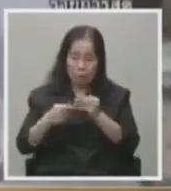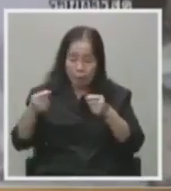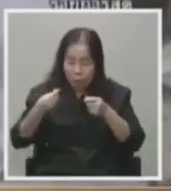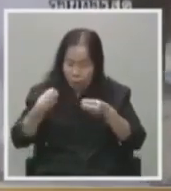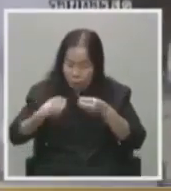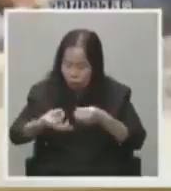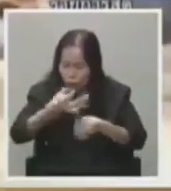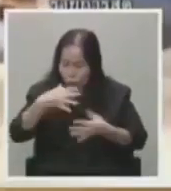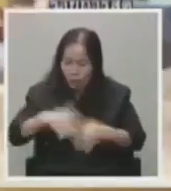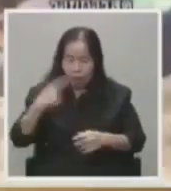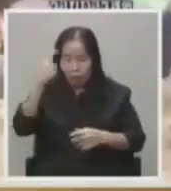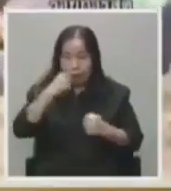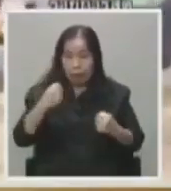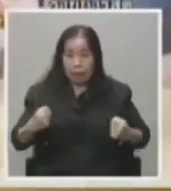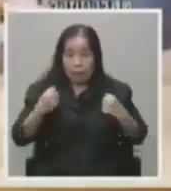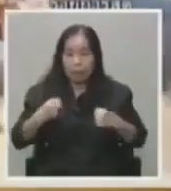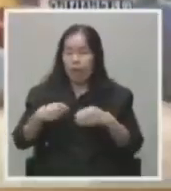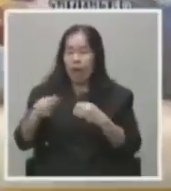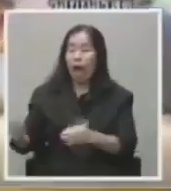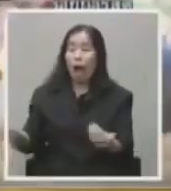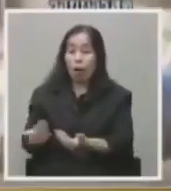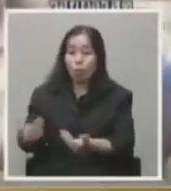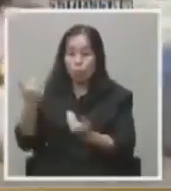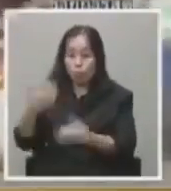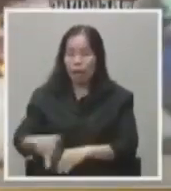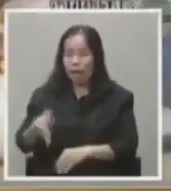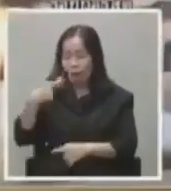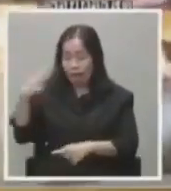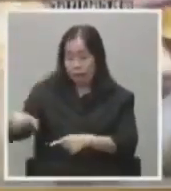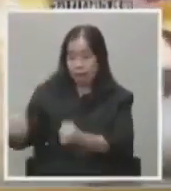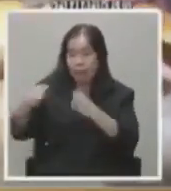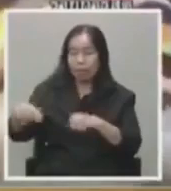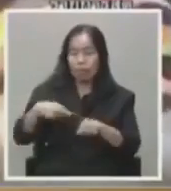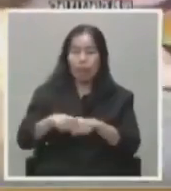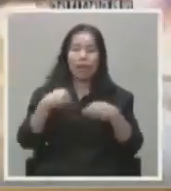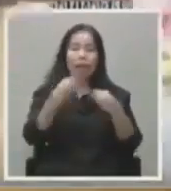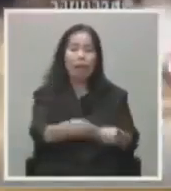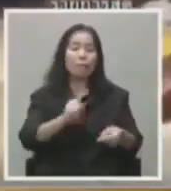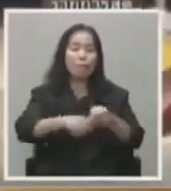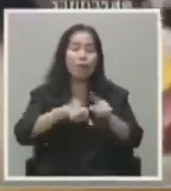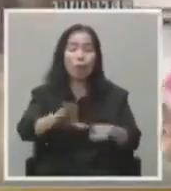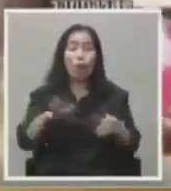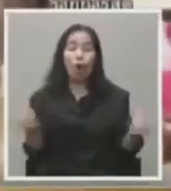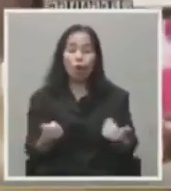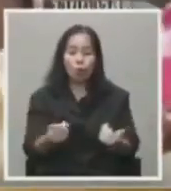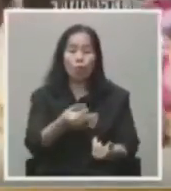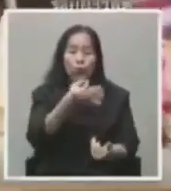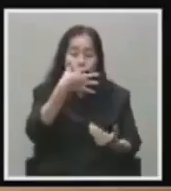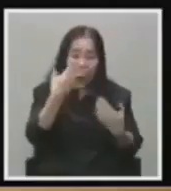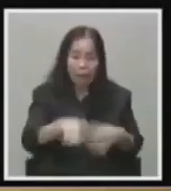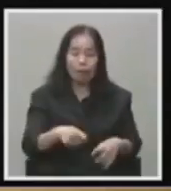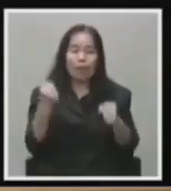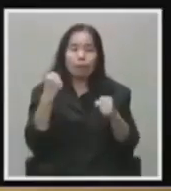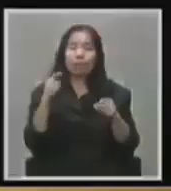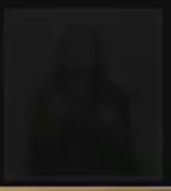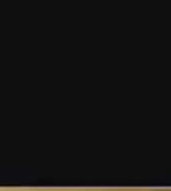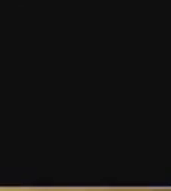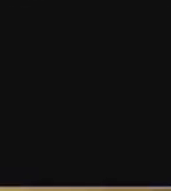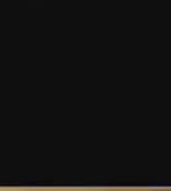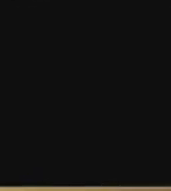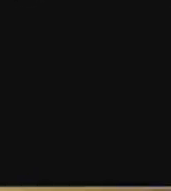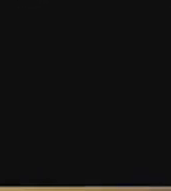านให้ลูกเสพด้วยลูกก็จะได้มีแรงเหมือนกันให้เพื่อนลูกเสพด้วยเพื่อนลูกก็จะได้มีแรง